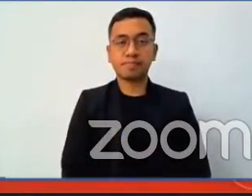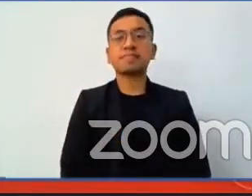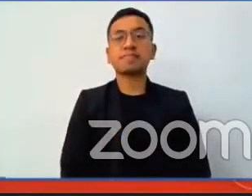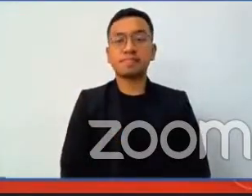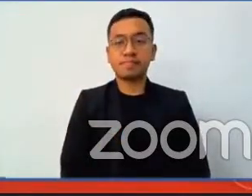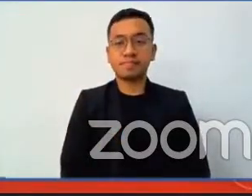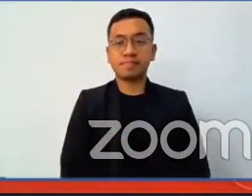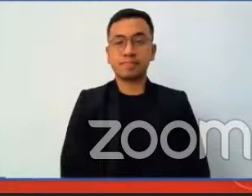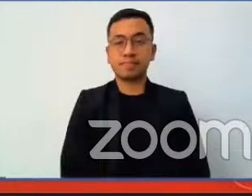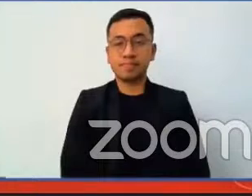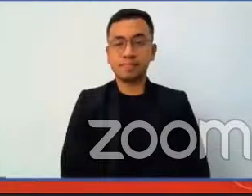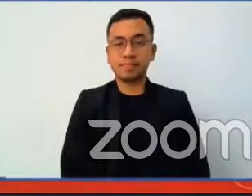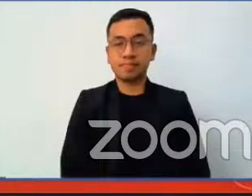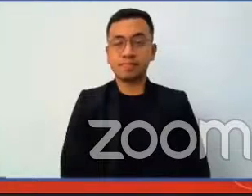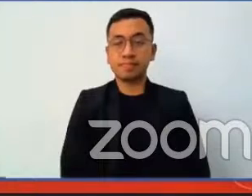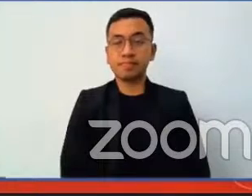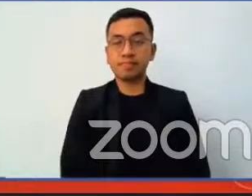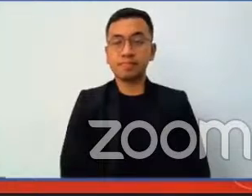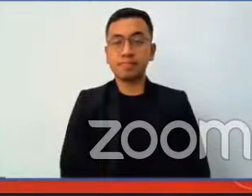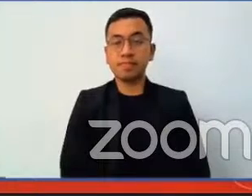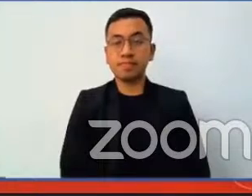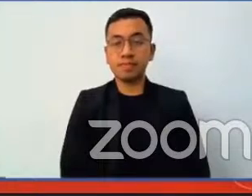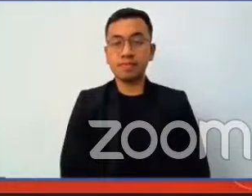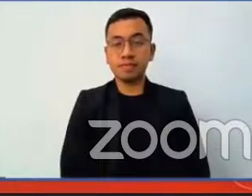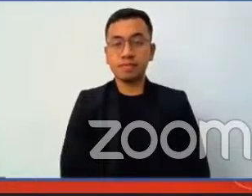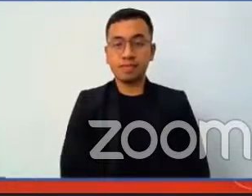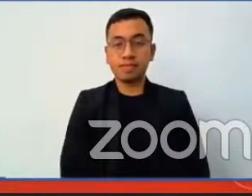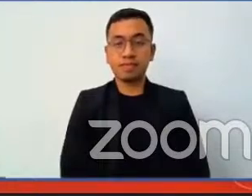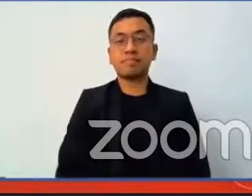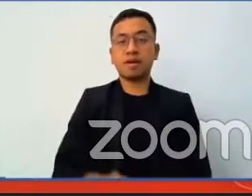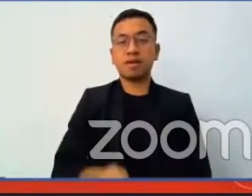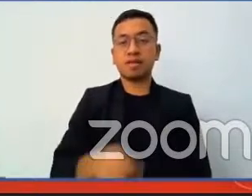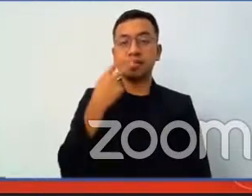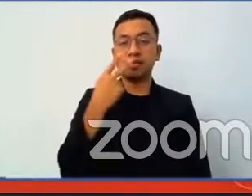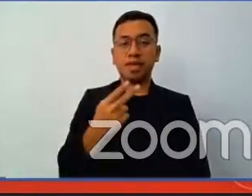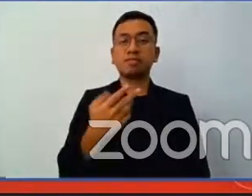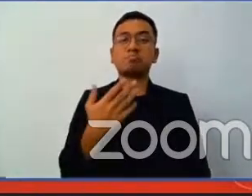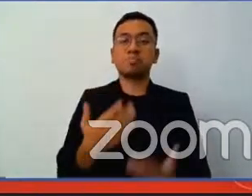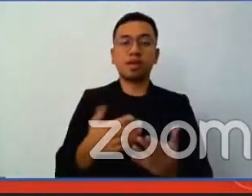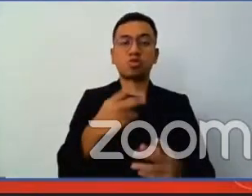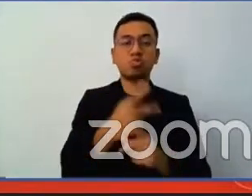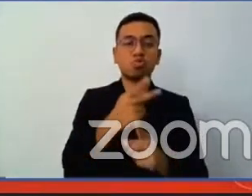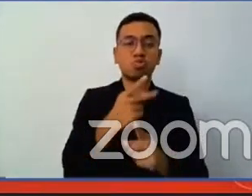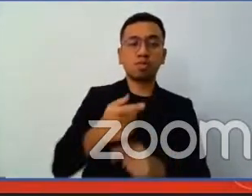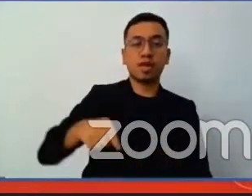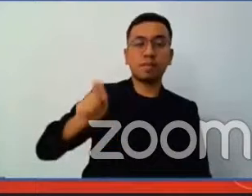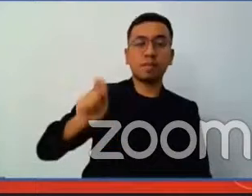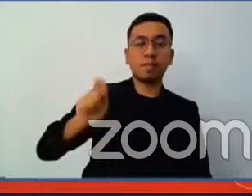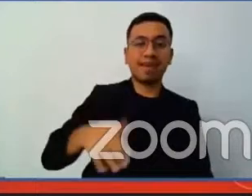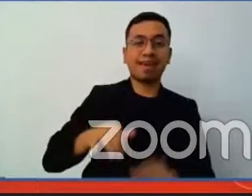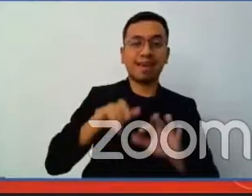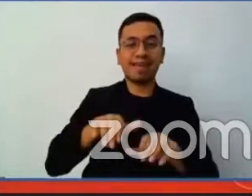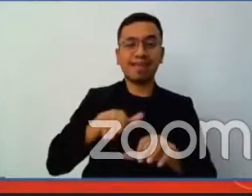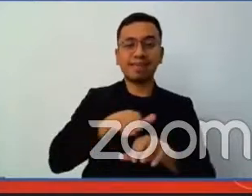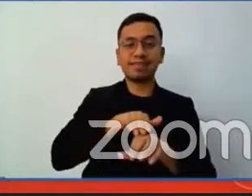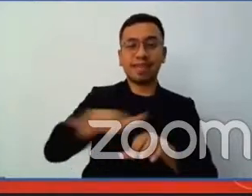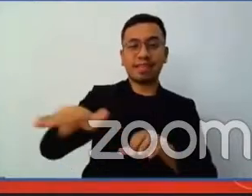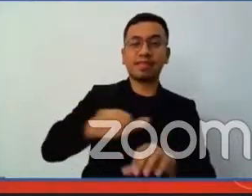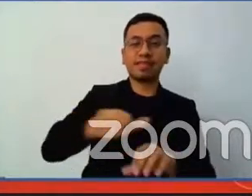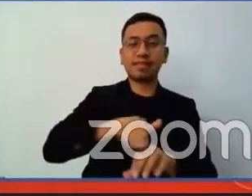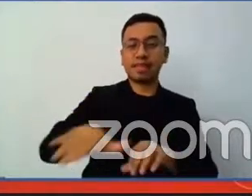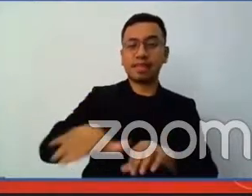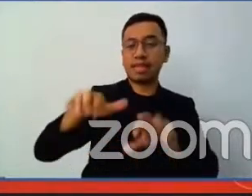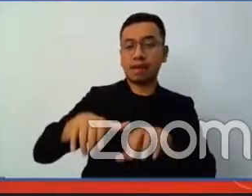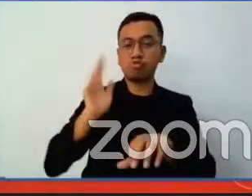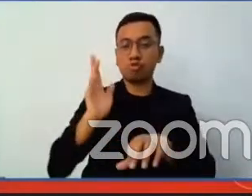Laboratorium Maya ini. Jadi silahkan dibuka sebagai referensi buat guru-guru. Saya kira itu saja